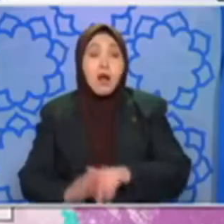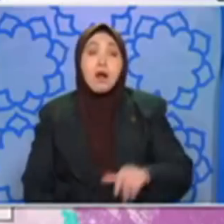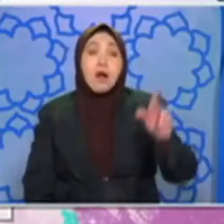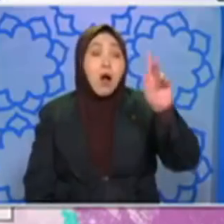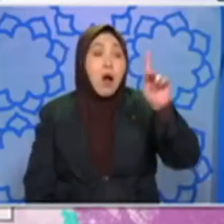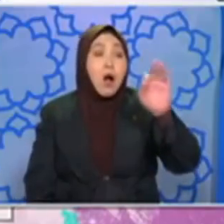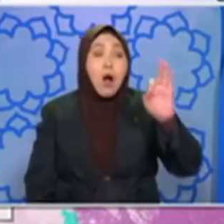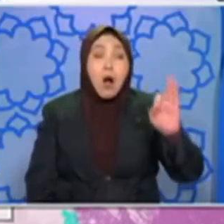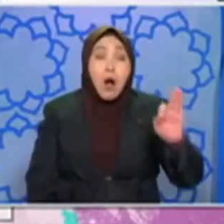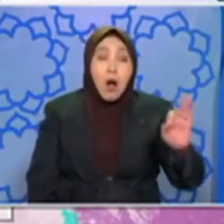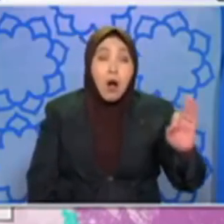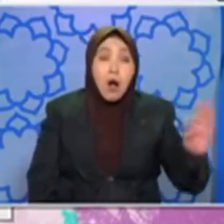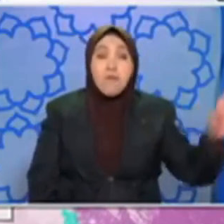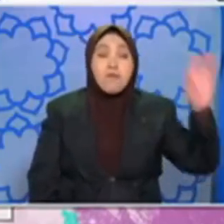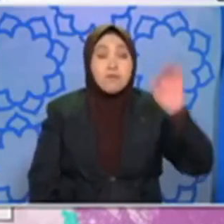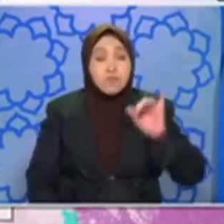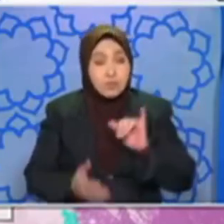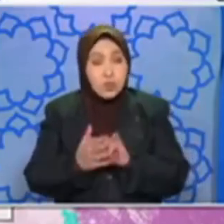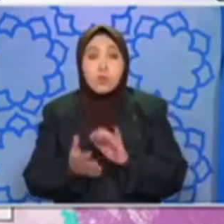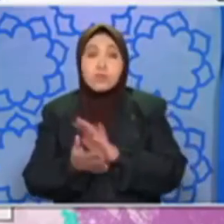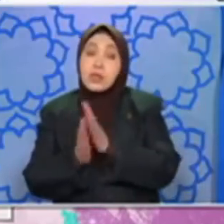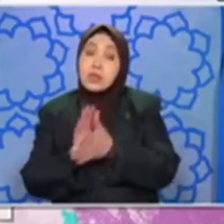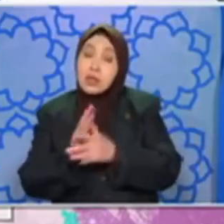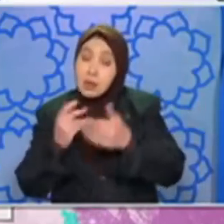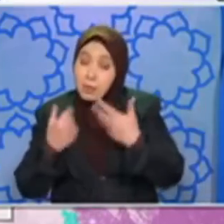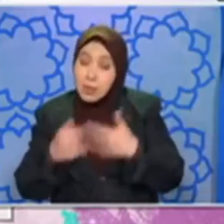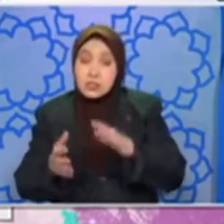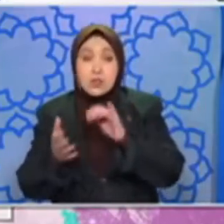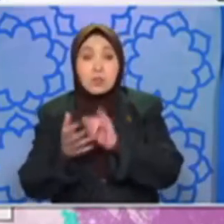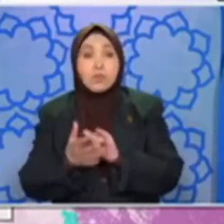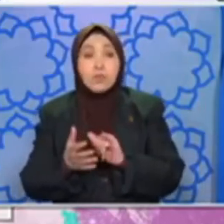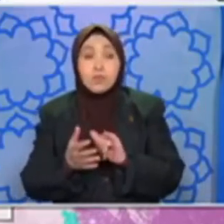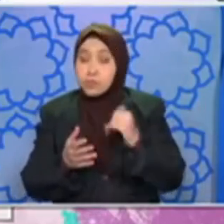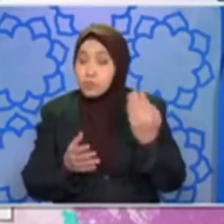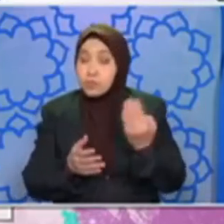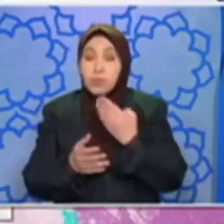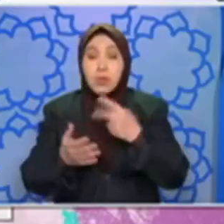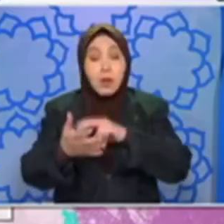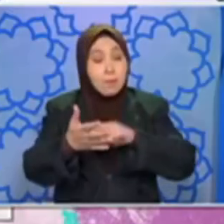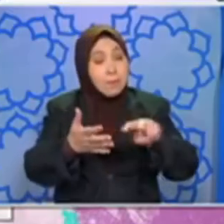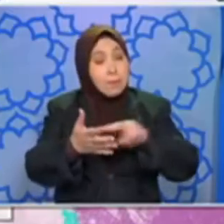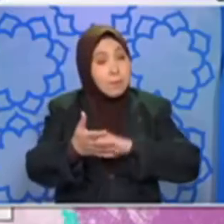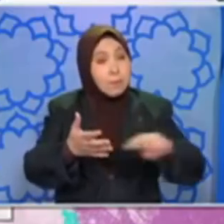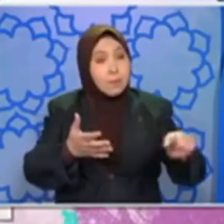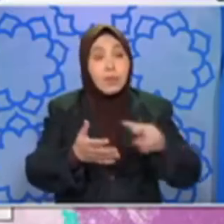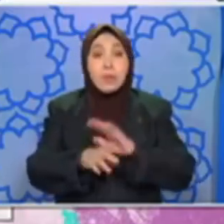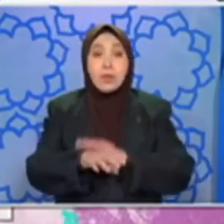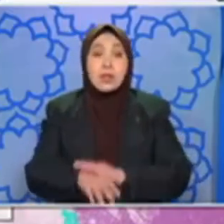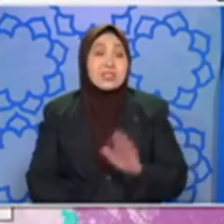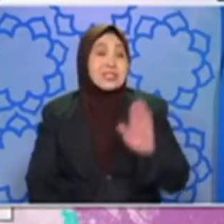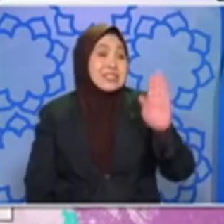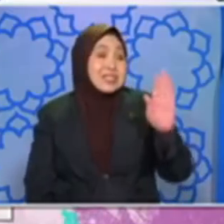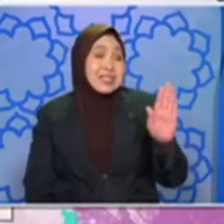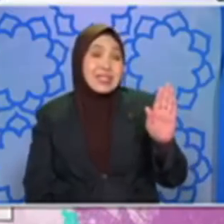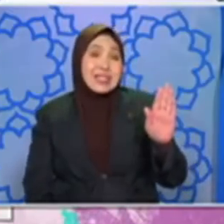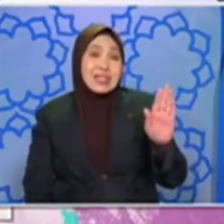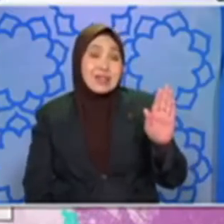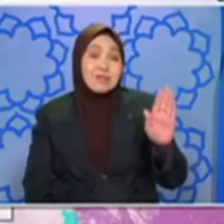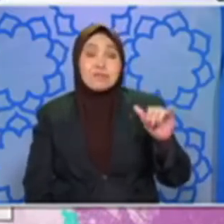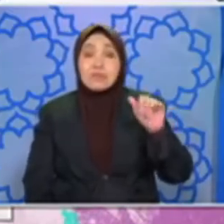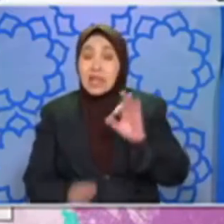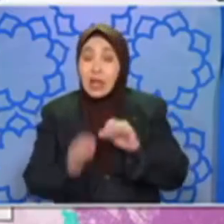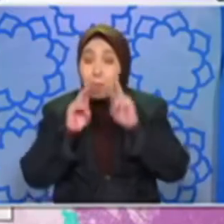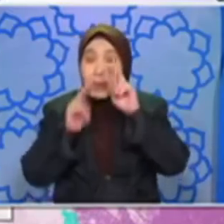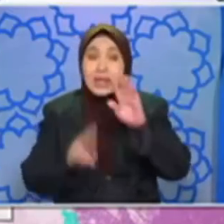Qaf gitu. Kemudian yasin. Ni glamour lah, selalu kita baca kan. Pada sin, tengok pada sin tu. Sin,